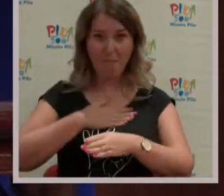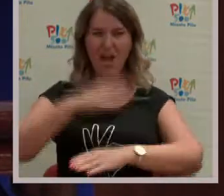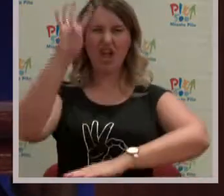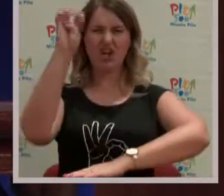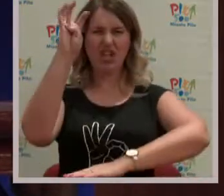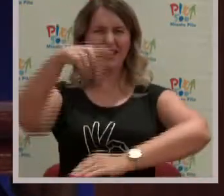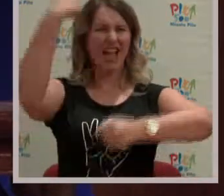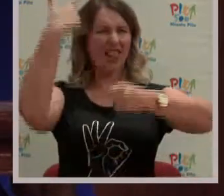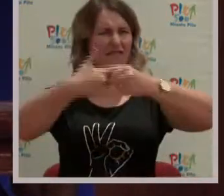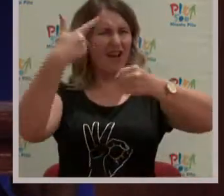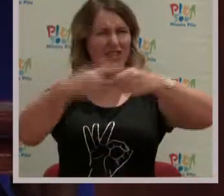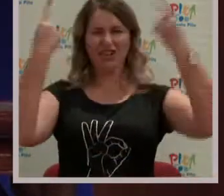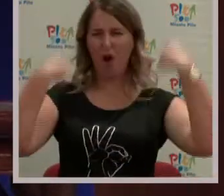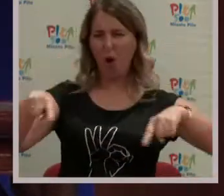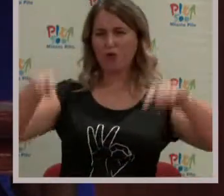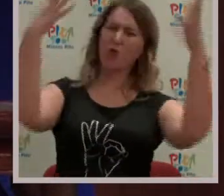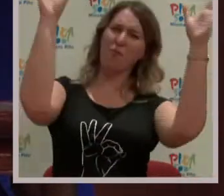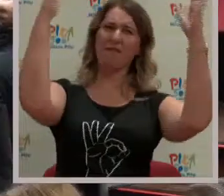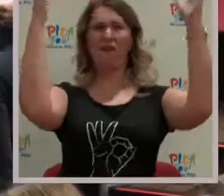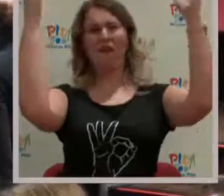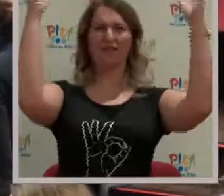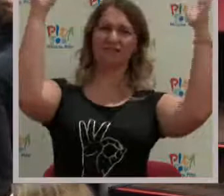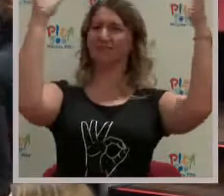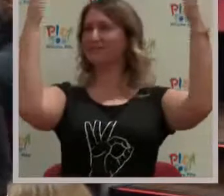420 osób. Także bardzo znacznie.